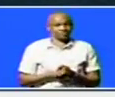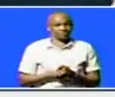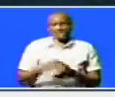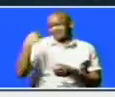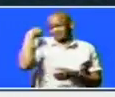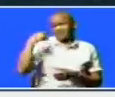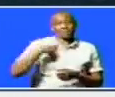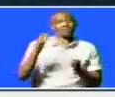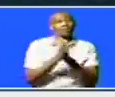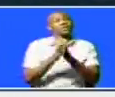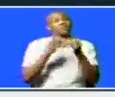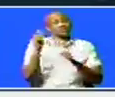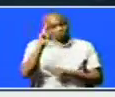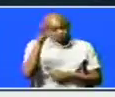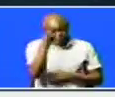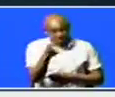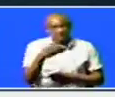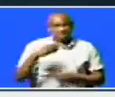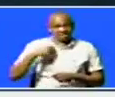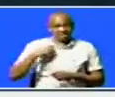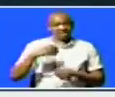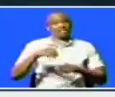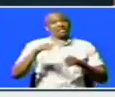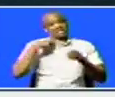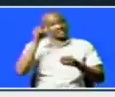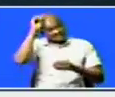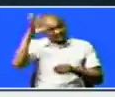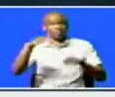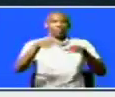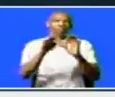Juzi nilikuwa na uhuru kwenye kwa maiti kule Kiambu.